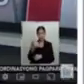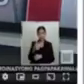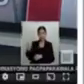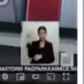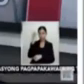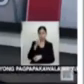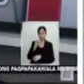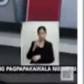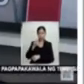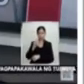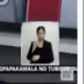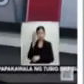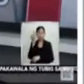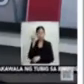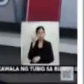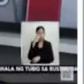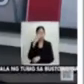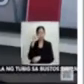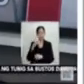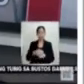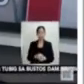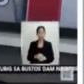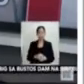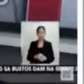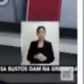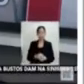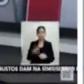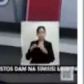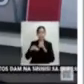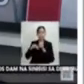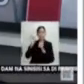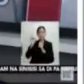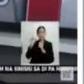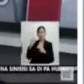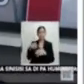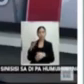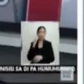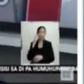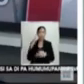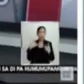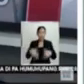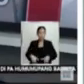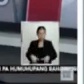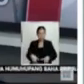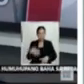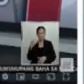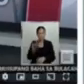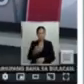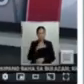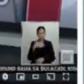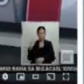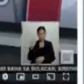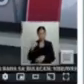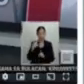kamakailanan na sa nawawalang preso ang pugot na bangkay na natagpuan sa Bilibid. Pati yung butong nakita sa septic